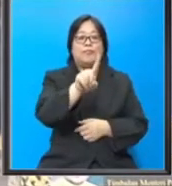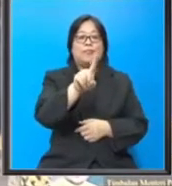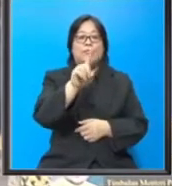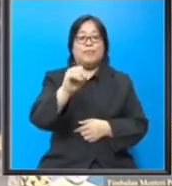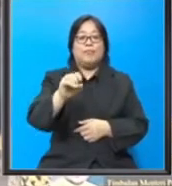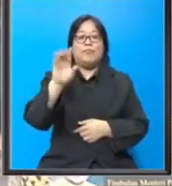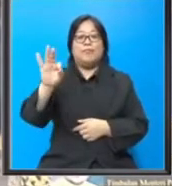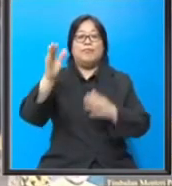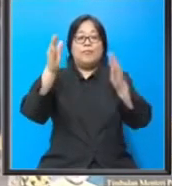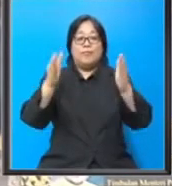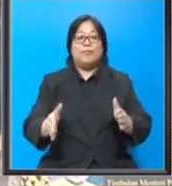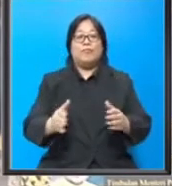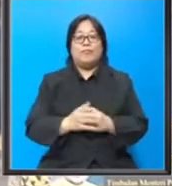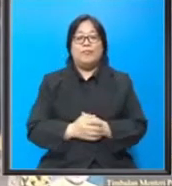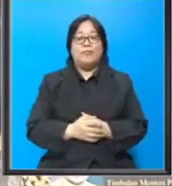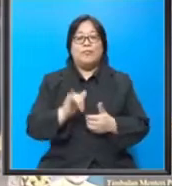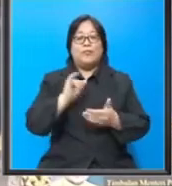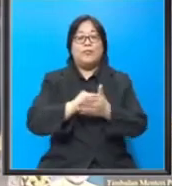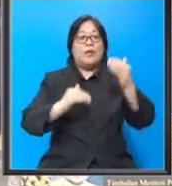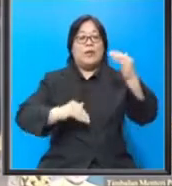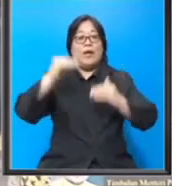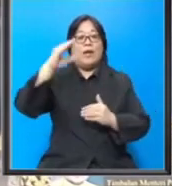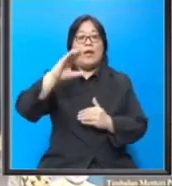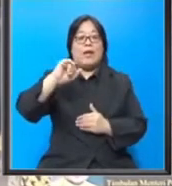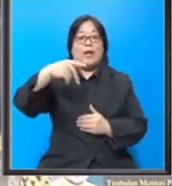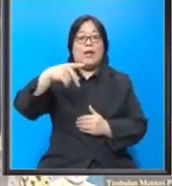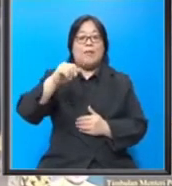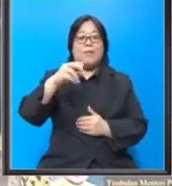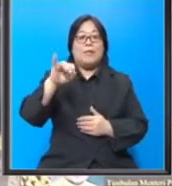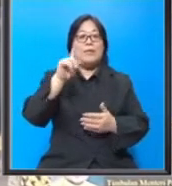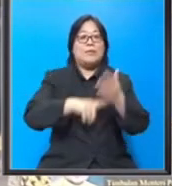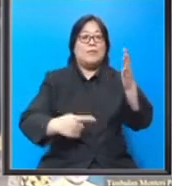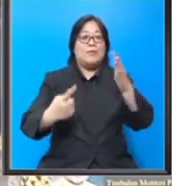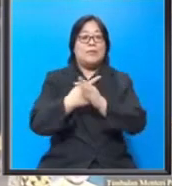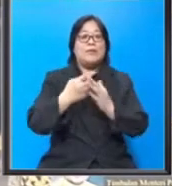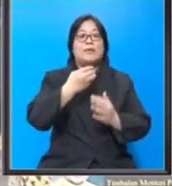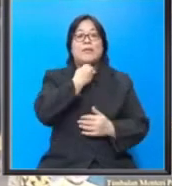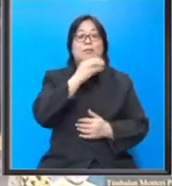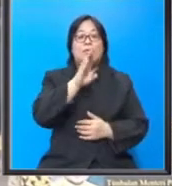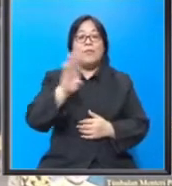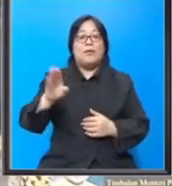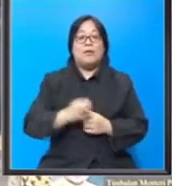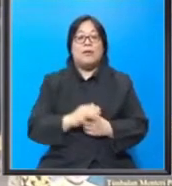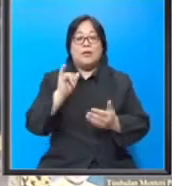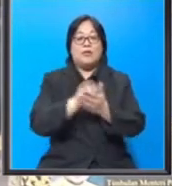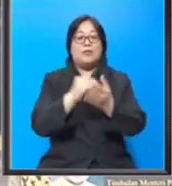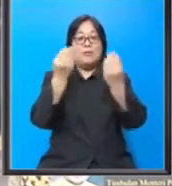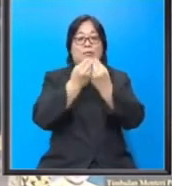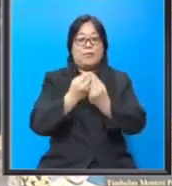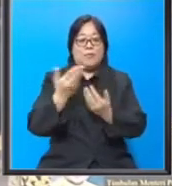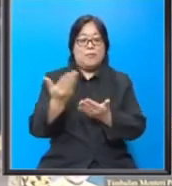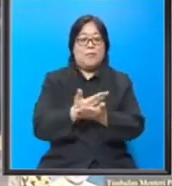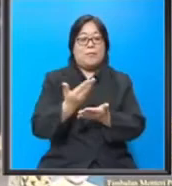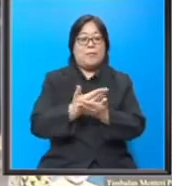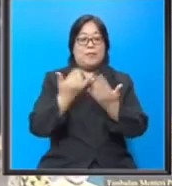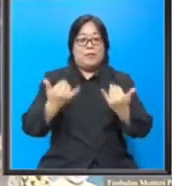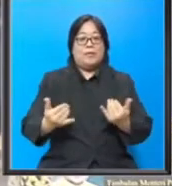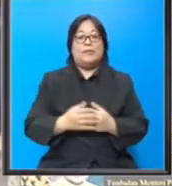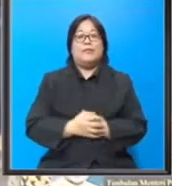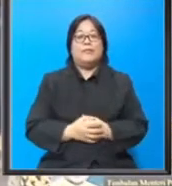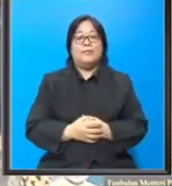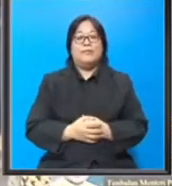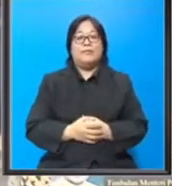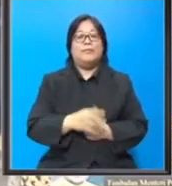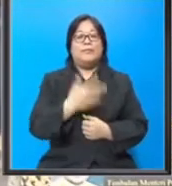13190 orang yang tadi ahay VCD yang dibangkitkan oleh para ini disisa Let's fakta ataupun apa